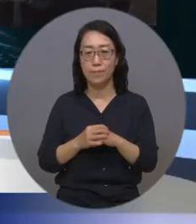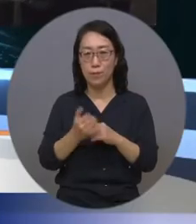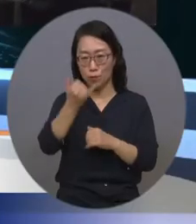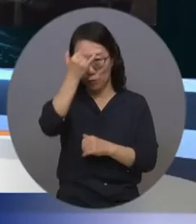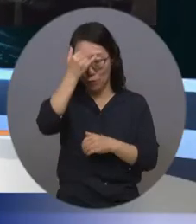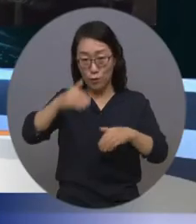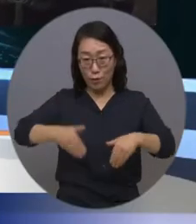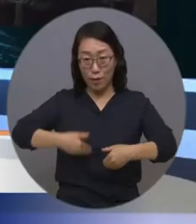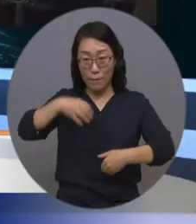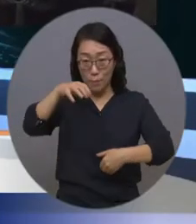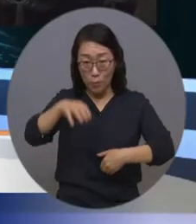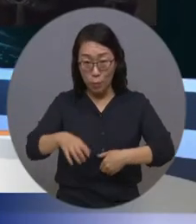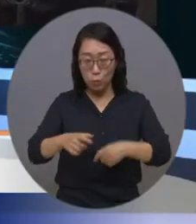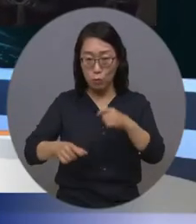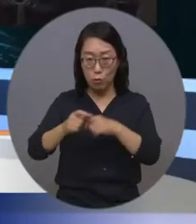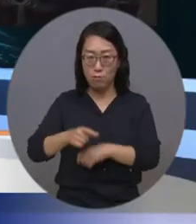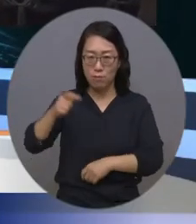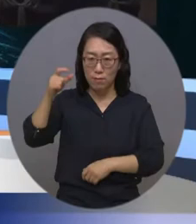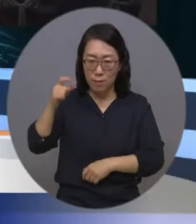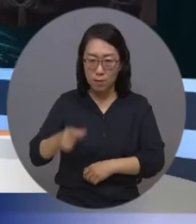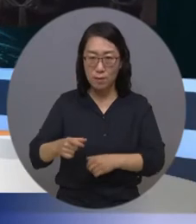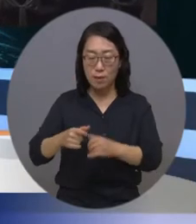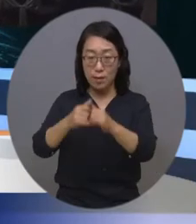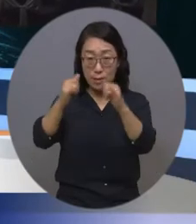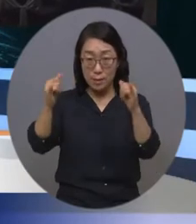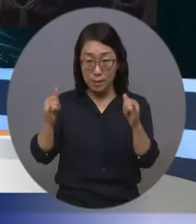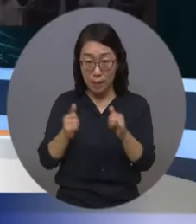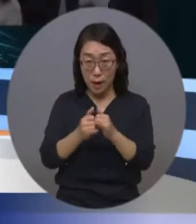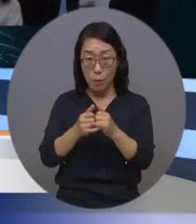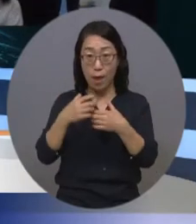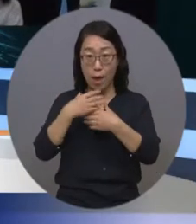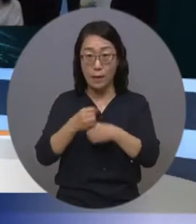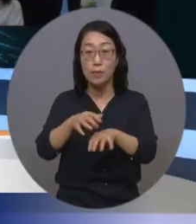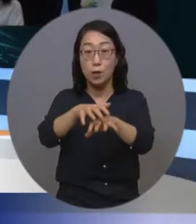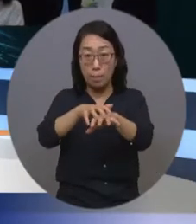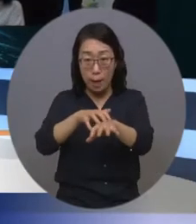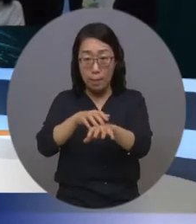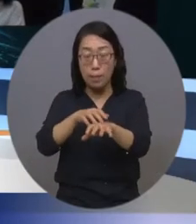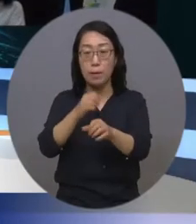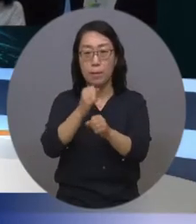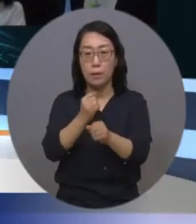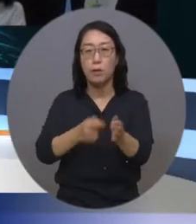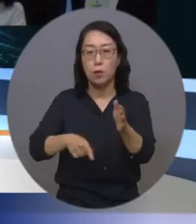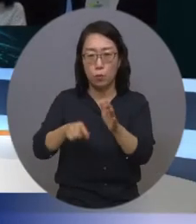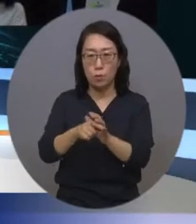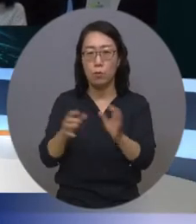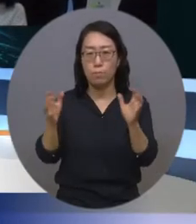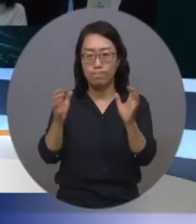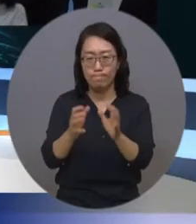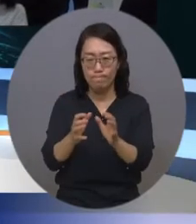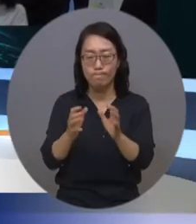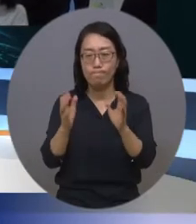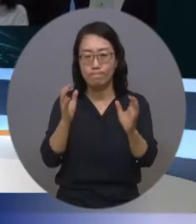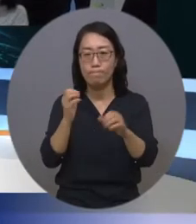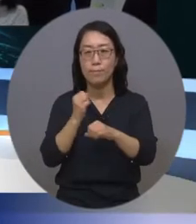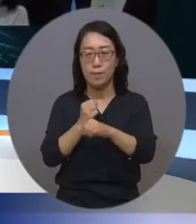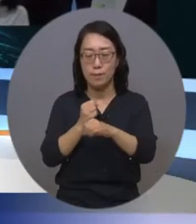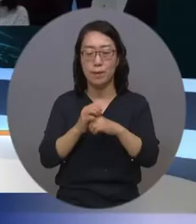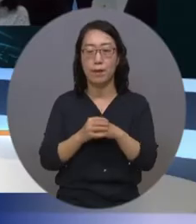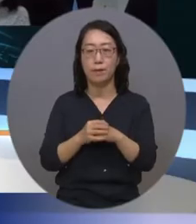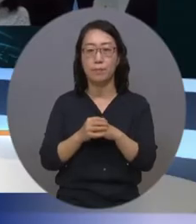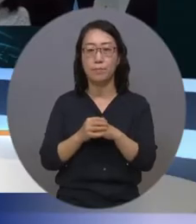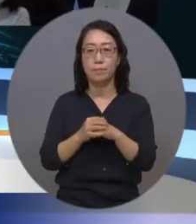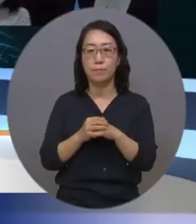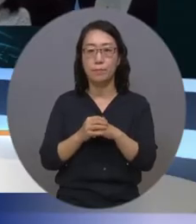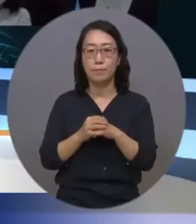충청남도가 보다 더 튼튼한 사회안전망을 구축하기 위해 함께 고민하는 자리를 가졌습니다. 보도에 조은빈